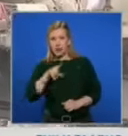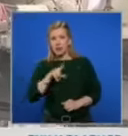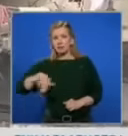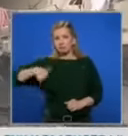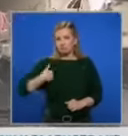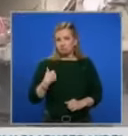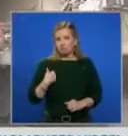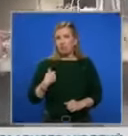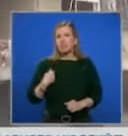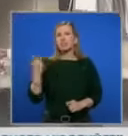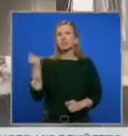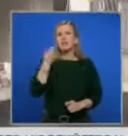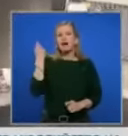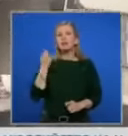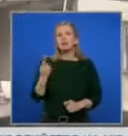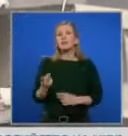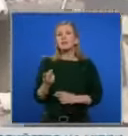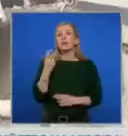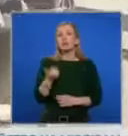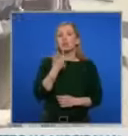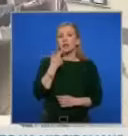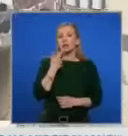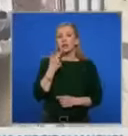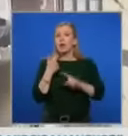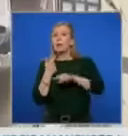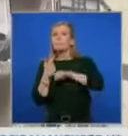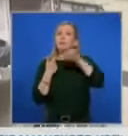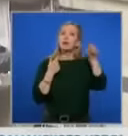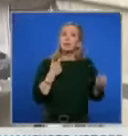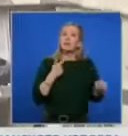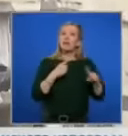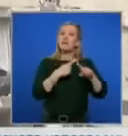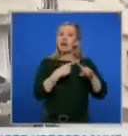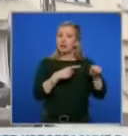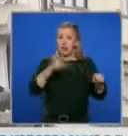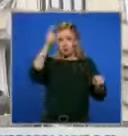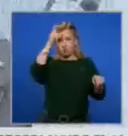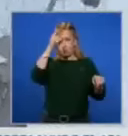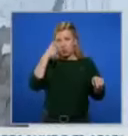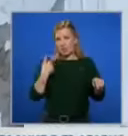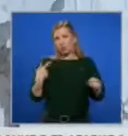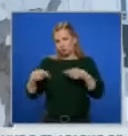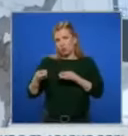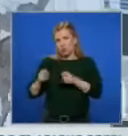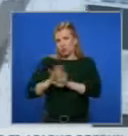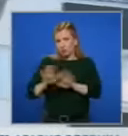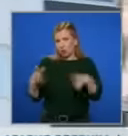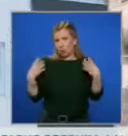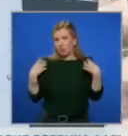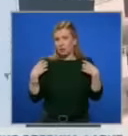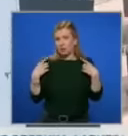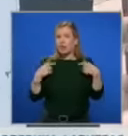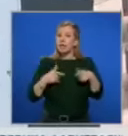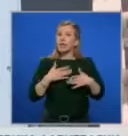се женят през 2016 година. Преселват се в Хатай, след като завършват образованието си. Айлин и децата имат